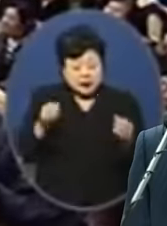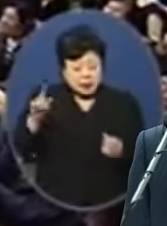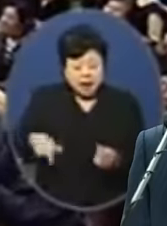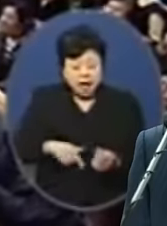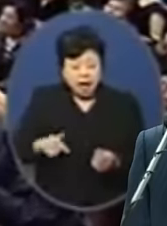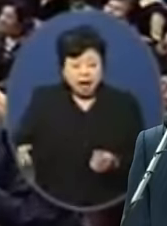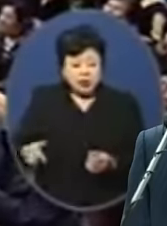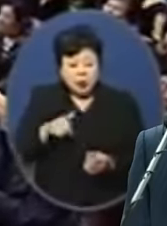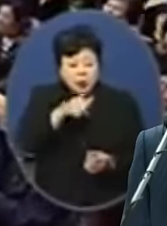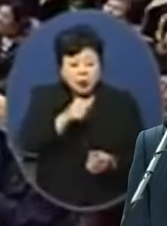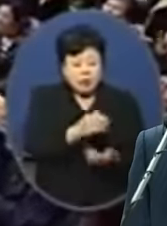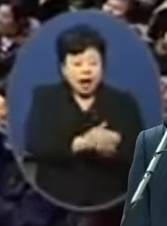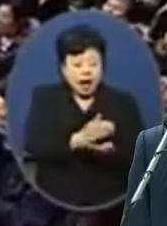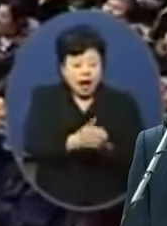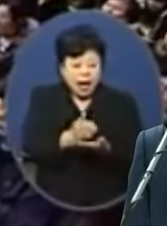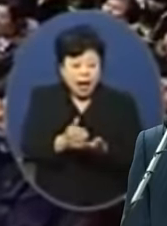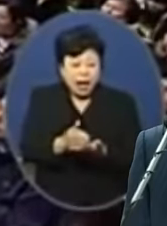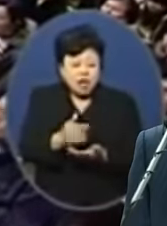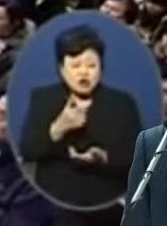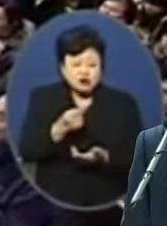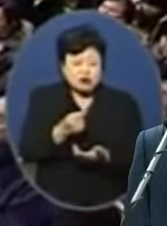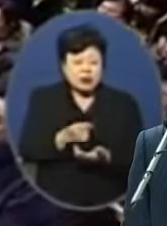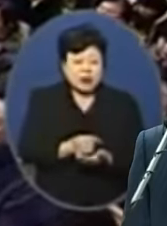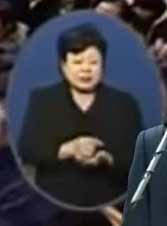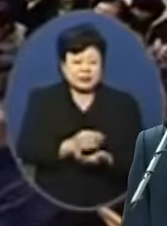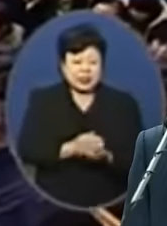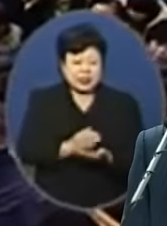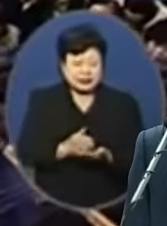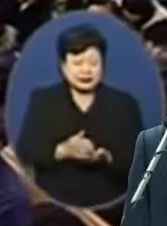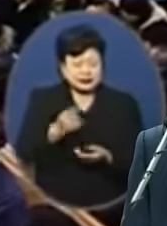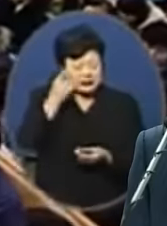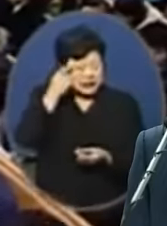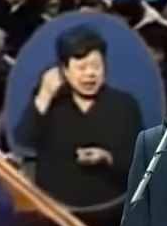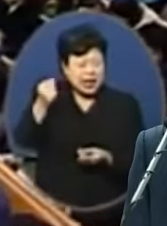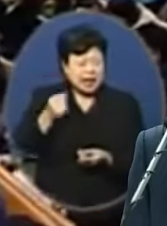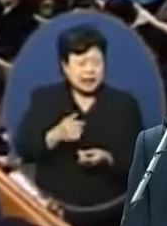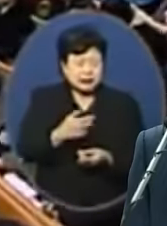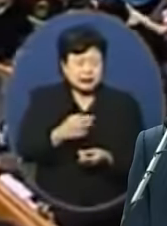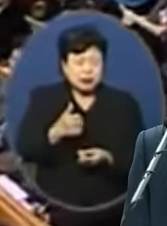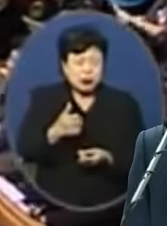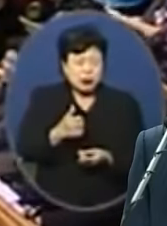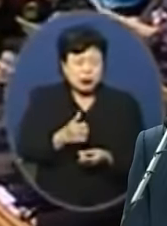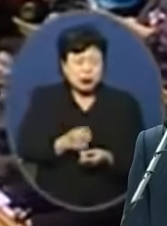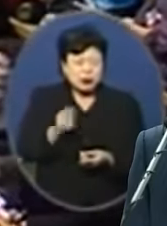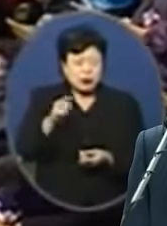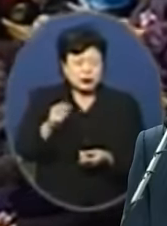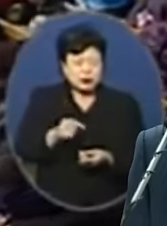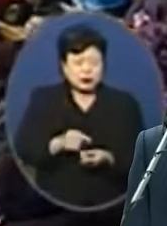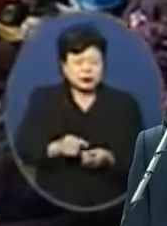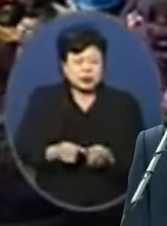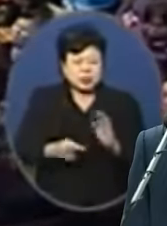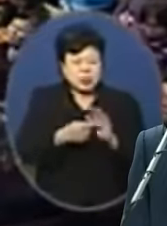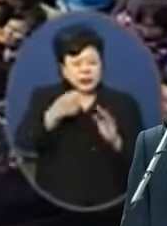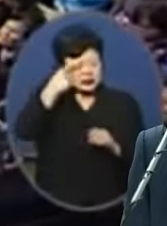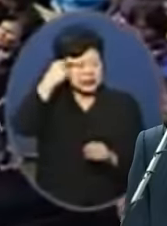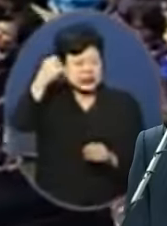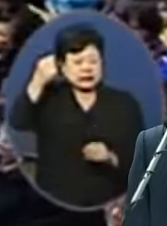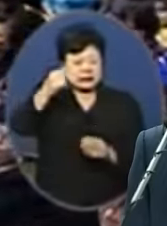하루에 5만 분 내지 6만 가지 생각을 하는데 그 생각의 75%가 부정적인 생각이라는